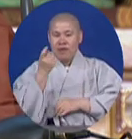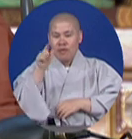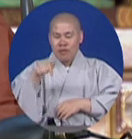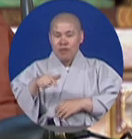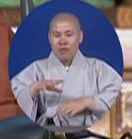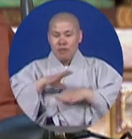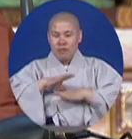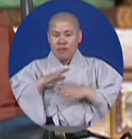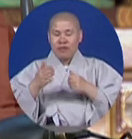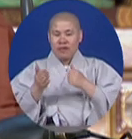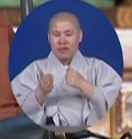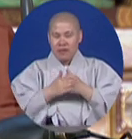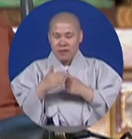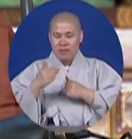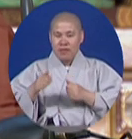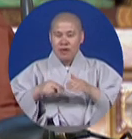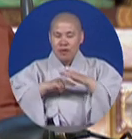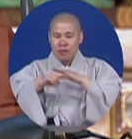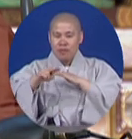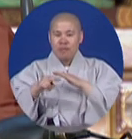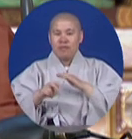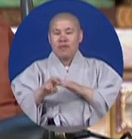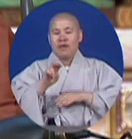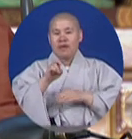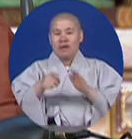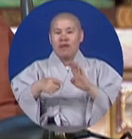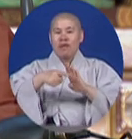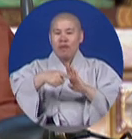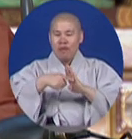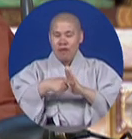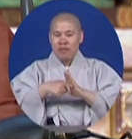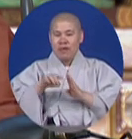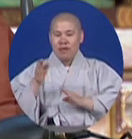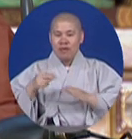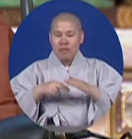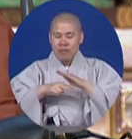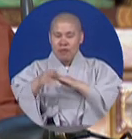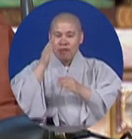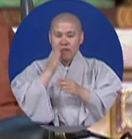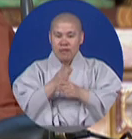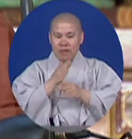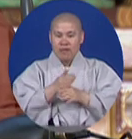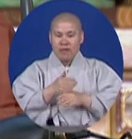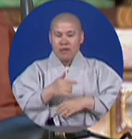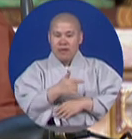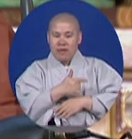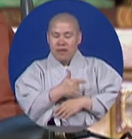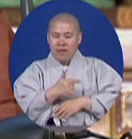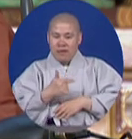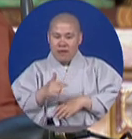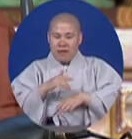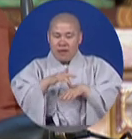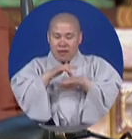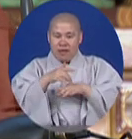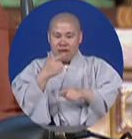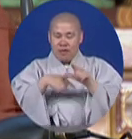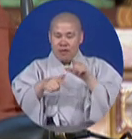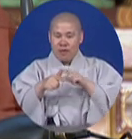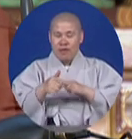무서우니까 도망가는 게 그게 업입니다. 도망을 가다가 굉장히 귀신이 더